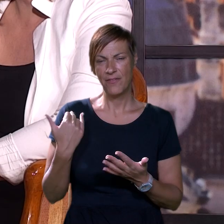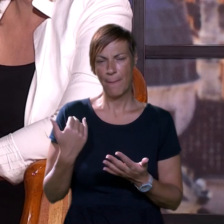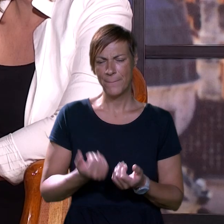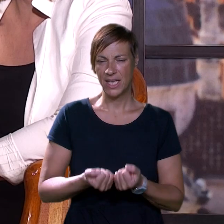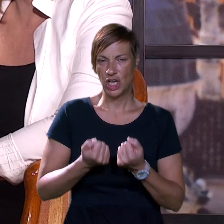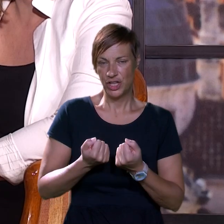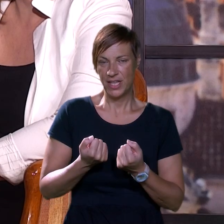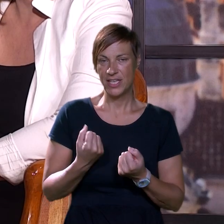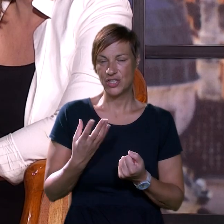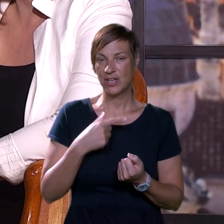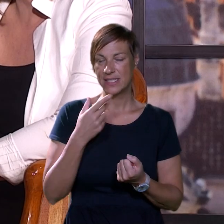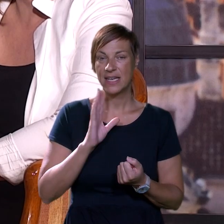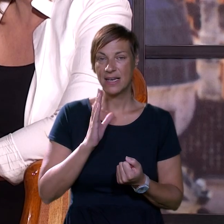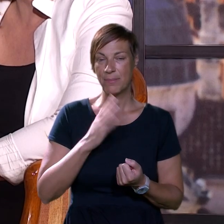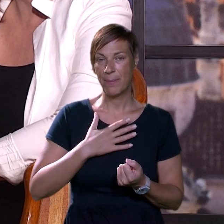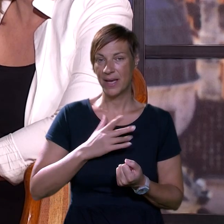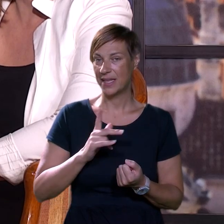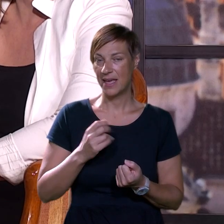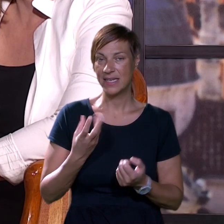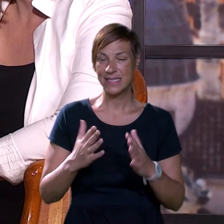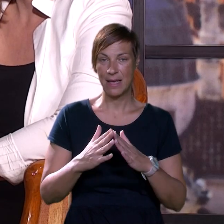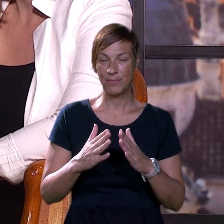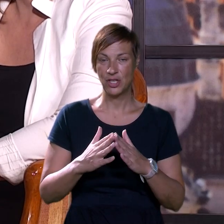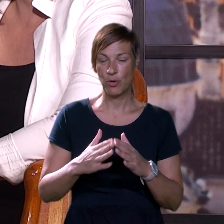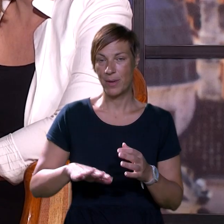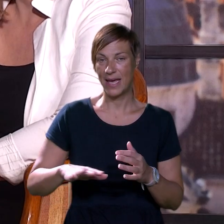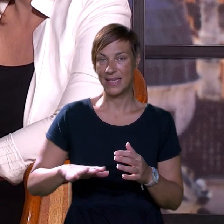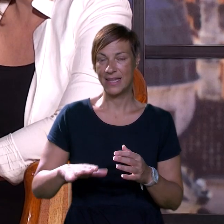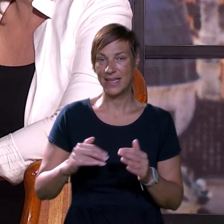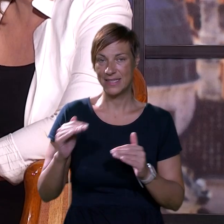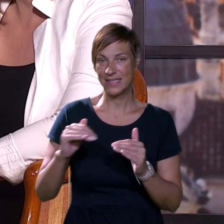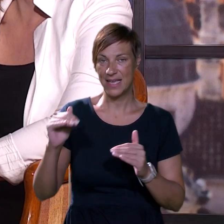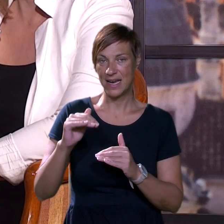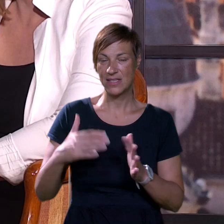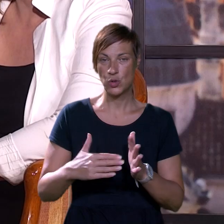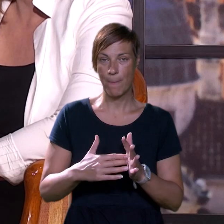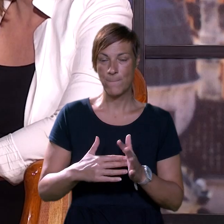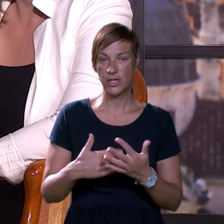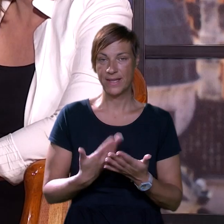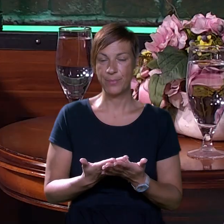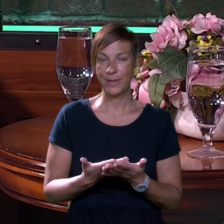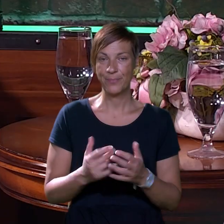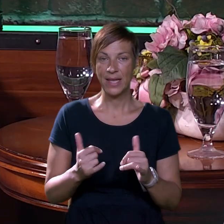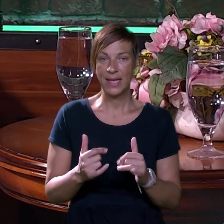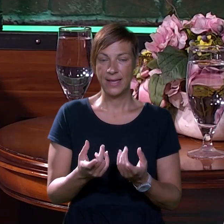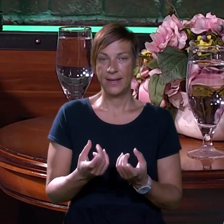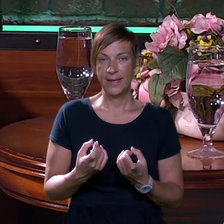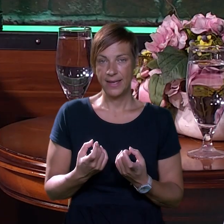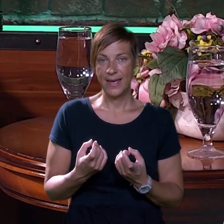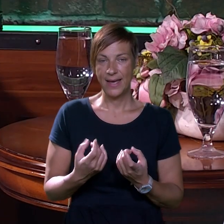bilo nekad i teško ovo kad ste rekli mama kad ja nisam doma, a djeca rastu i potrebni ste im? Pa je,